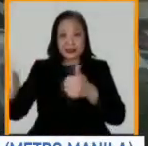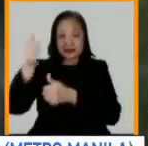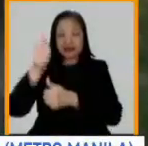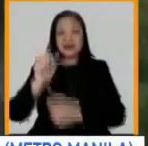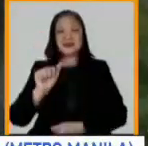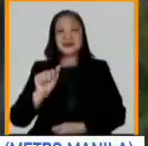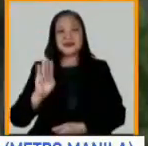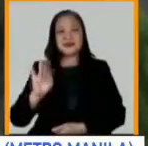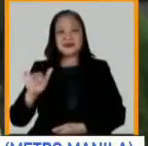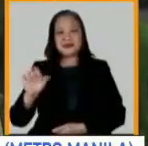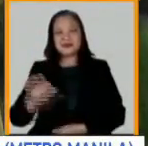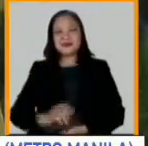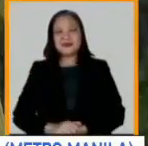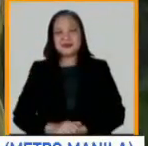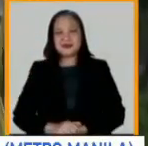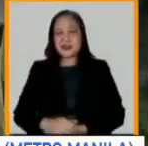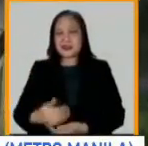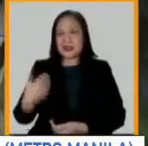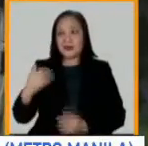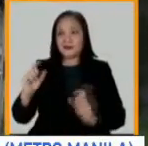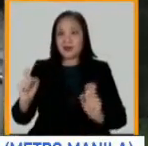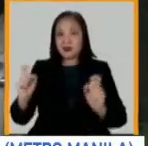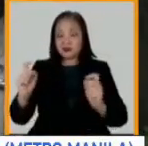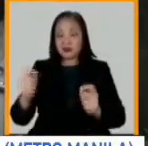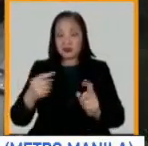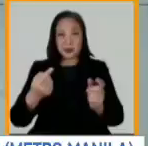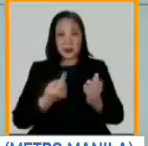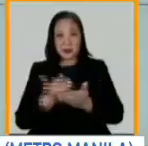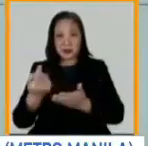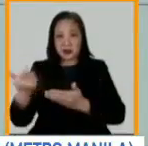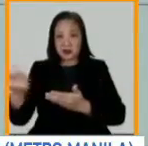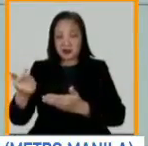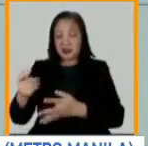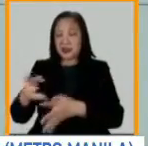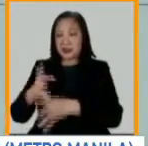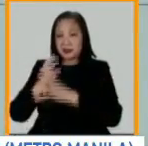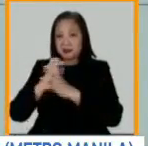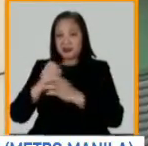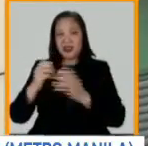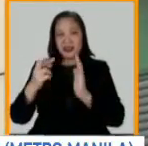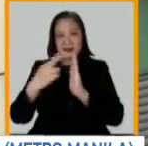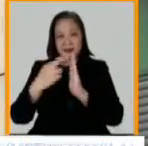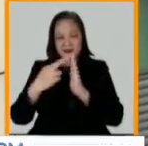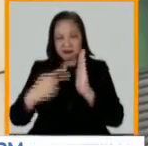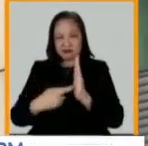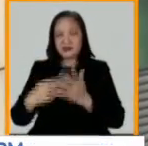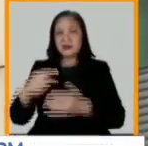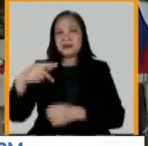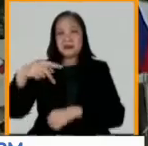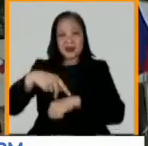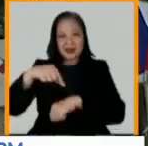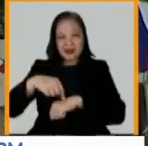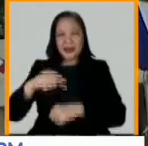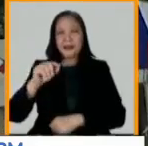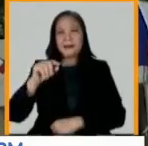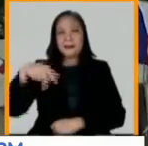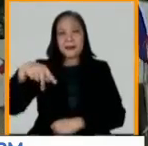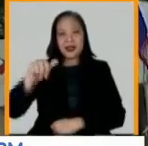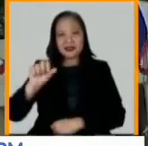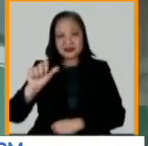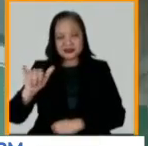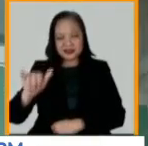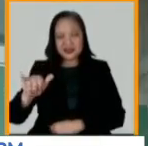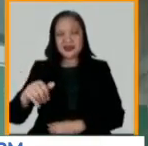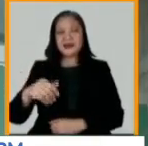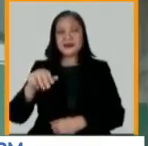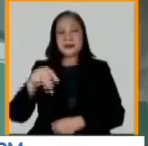hindi otomatiko ang pag-aalis ng mga ordinansa sa Paranaque, Pasay, Quezon City at Pateros. Sa bagong executive order ng